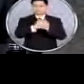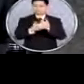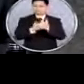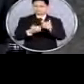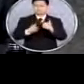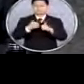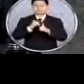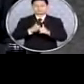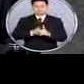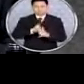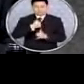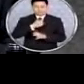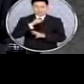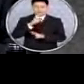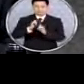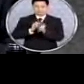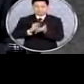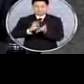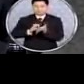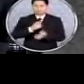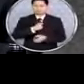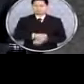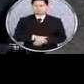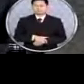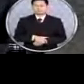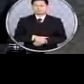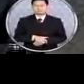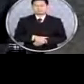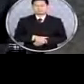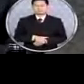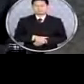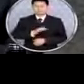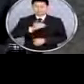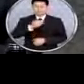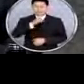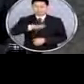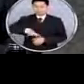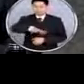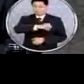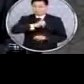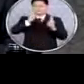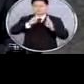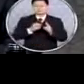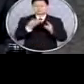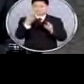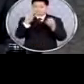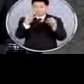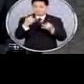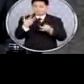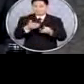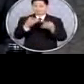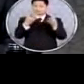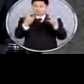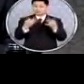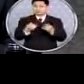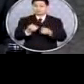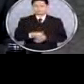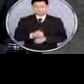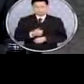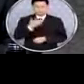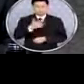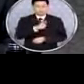们真正民生的基本需求。但是我们整体的这些电价和水价确实有